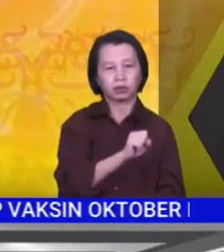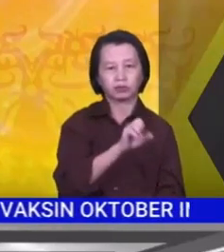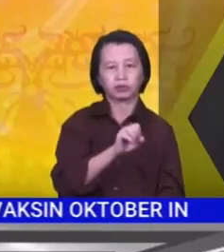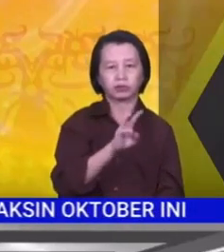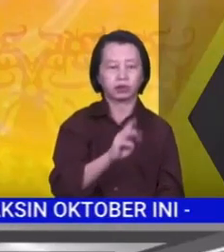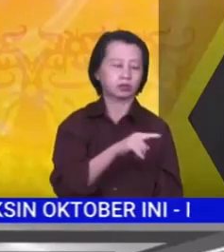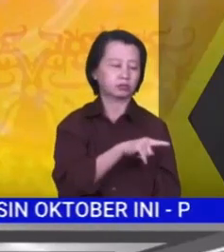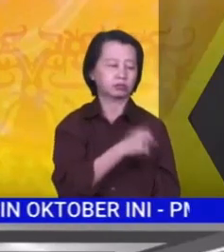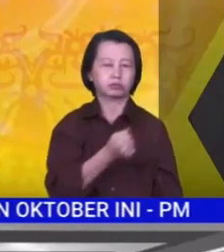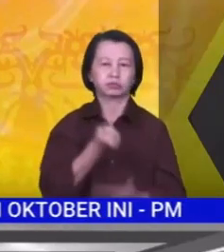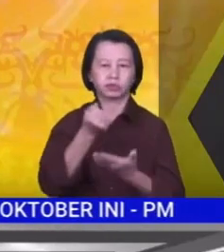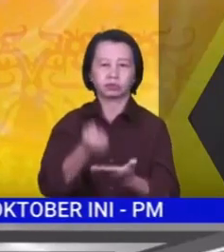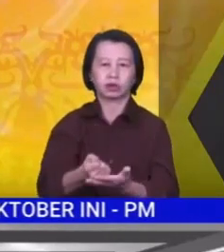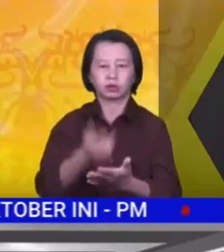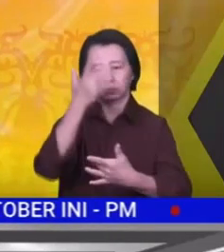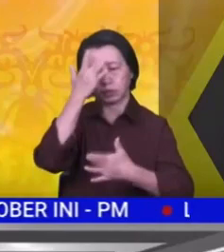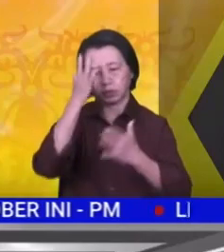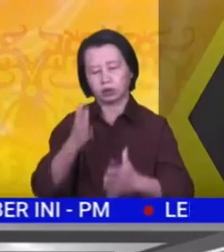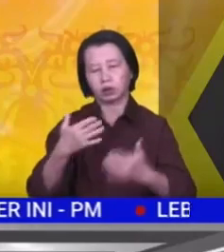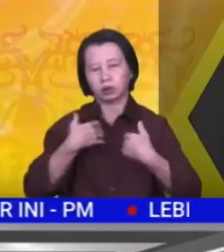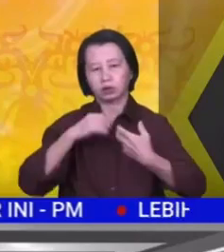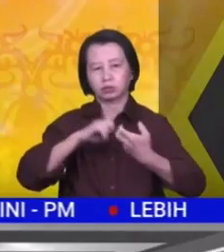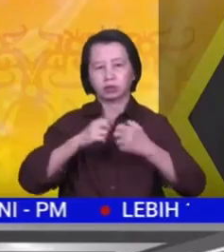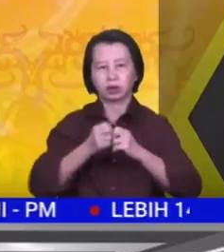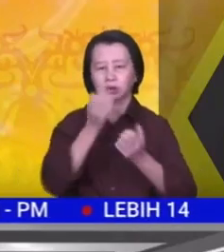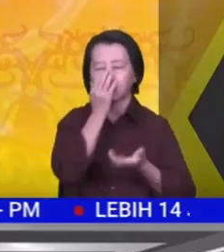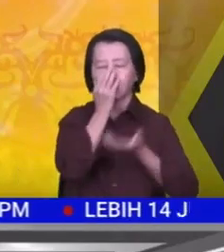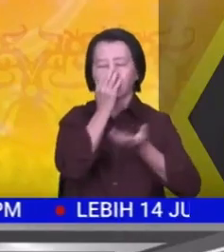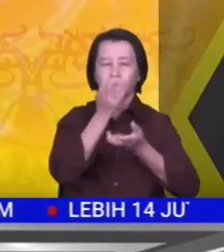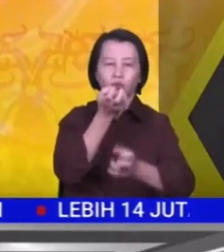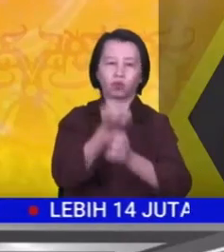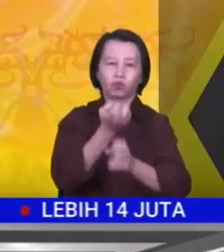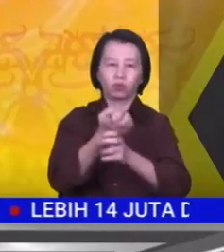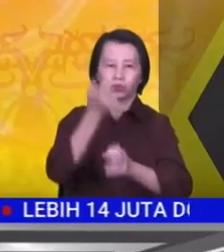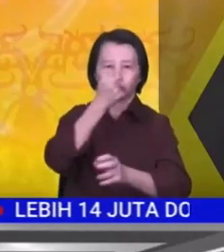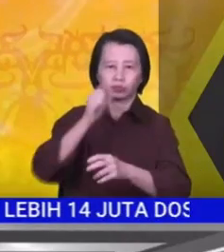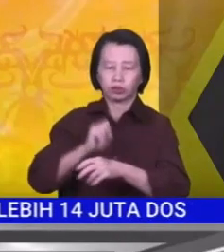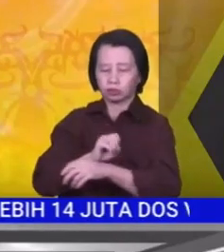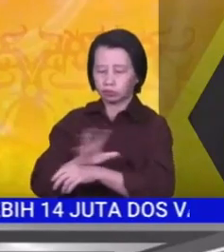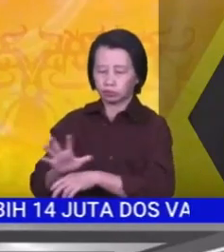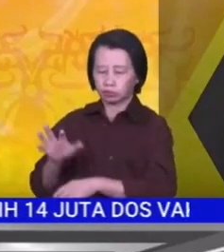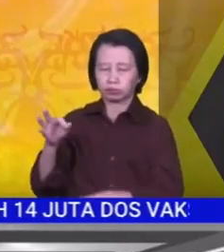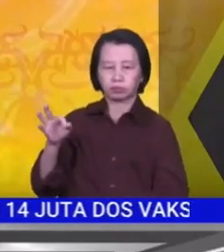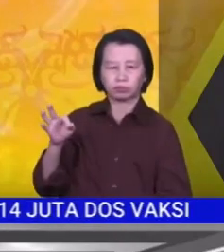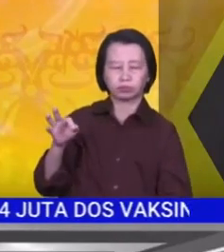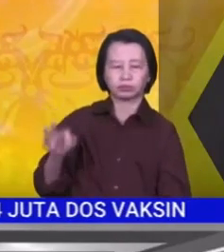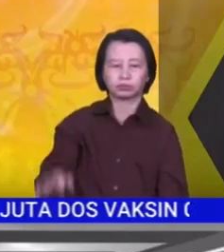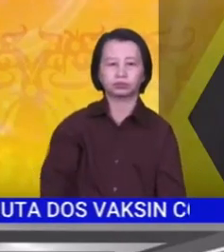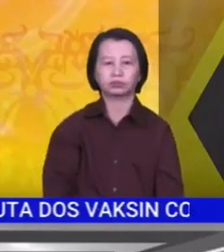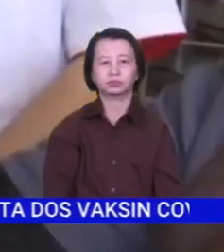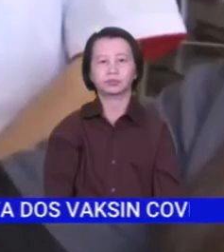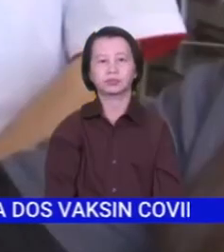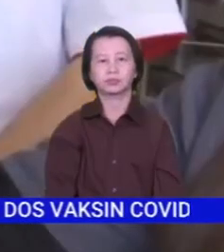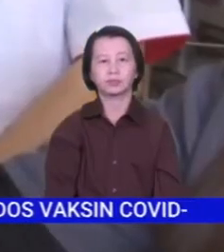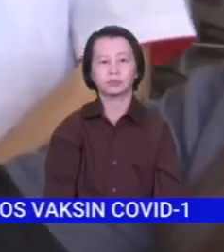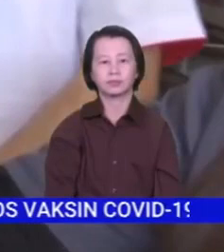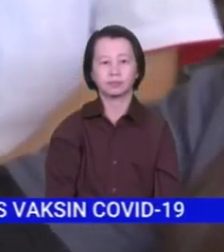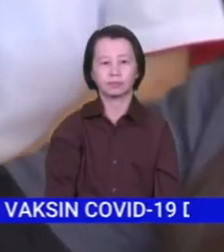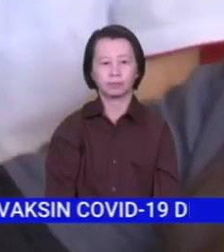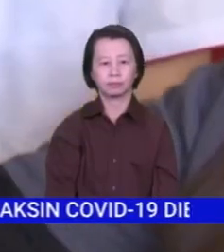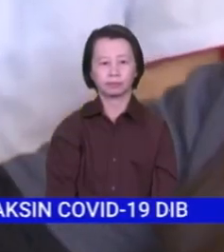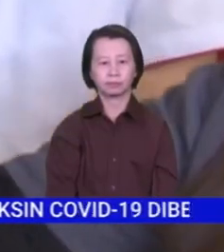SSM bagi membantu pesakit yang mengalami masalah pernafasan teruk akibat jangkitan wabak COVID-19.